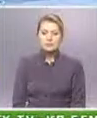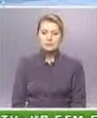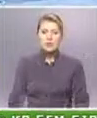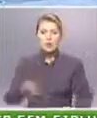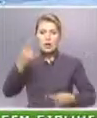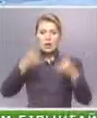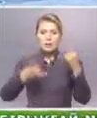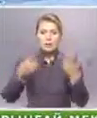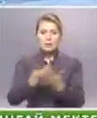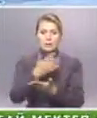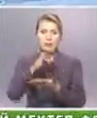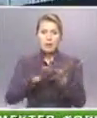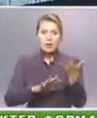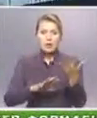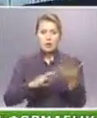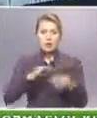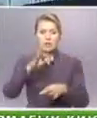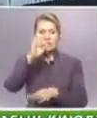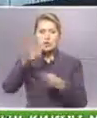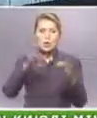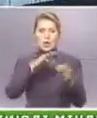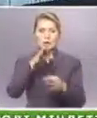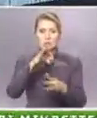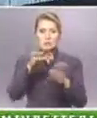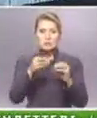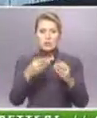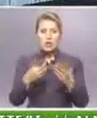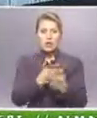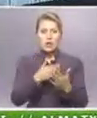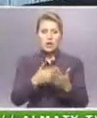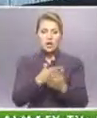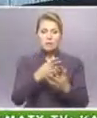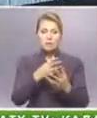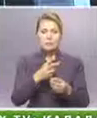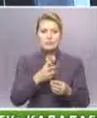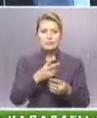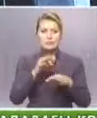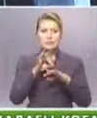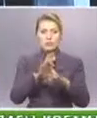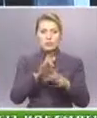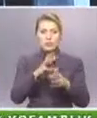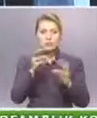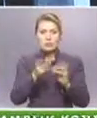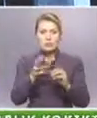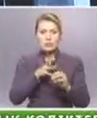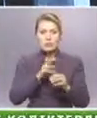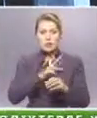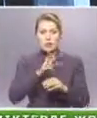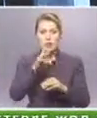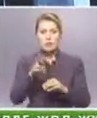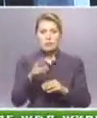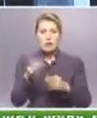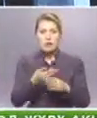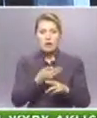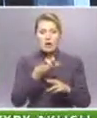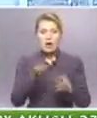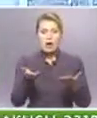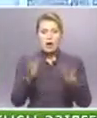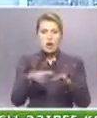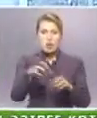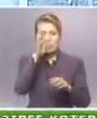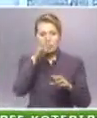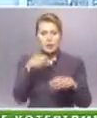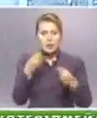Эфирде жаңалықтар біз жалғастырамыз. Жетімдерге жүйе болар ақпарат жеткілікті түрде жеткізілмейді. Салдарынан қамқорсыз қалғандар мемлекеттен